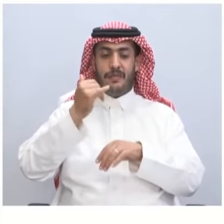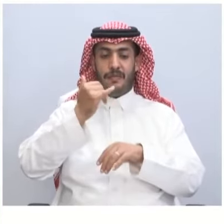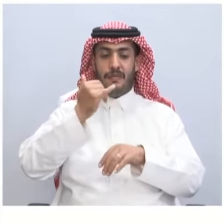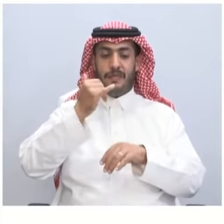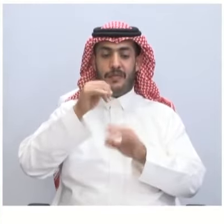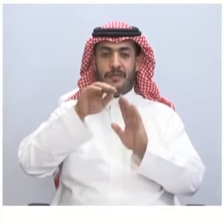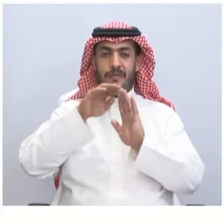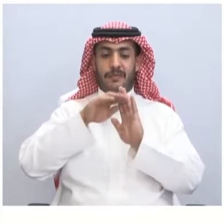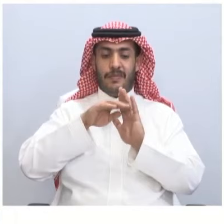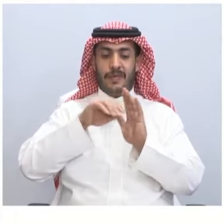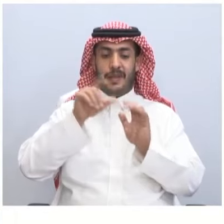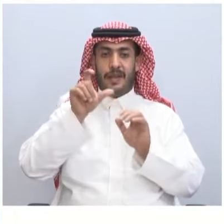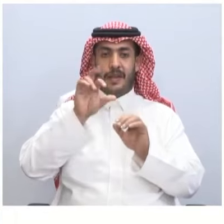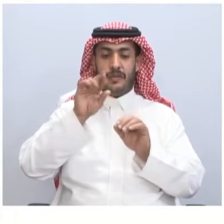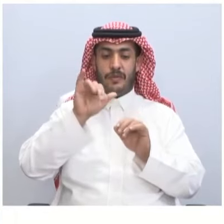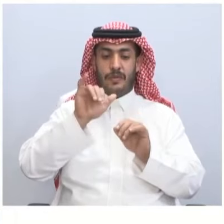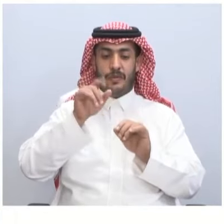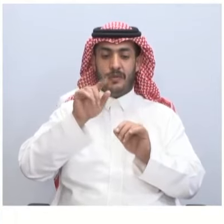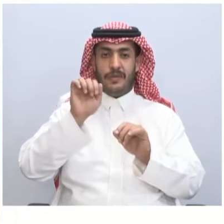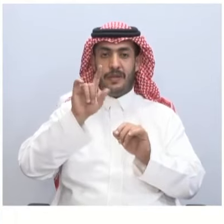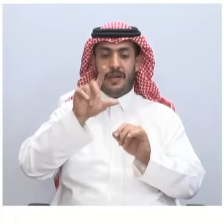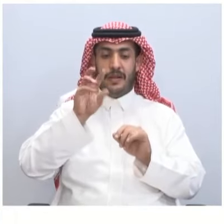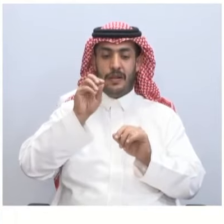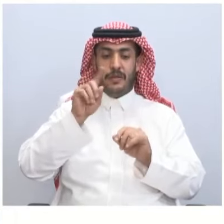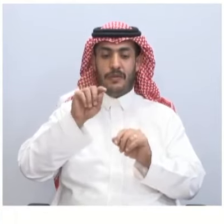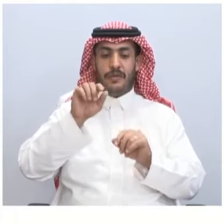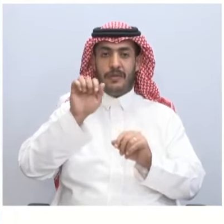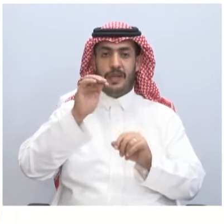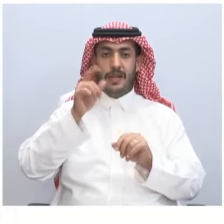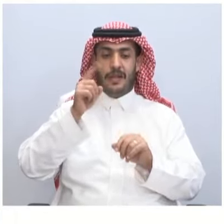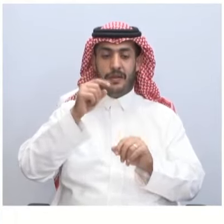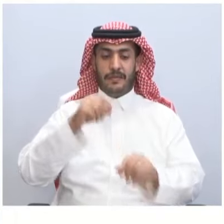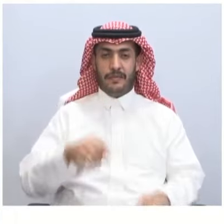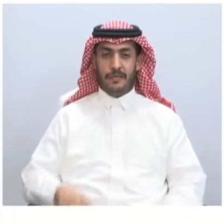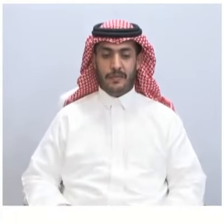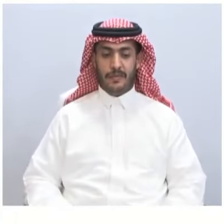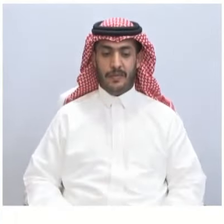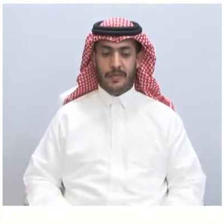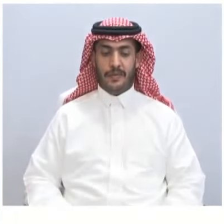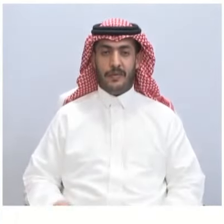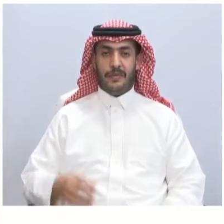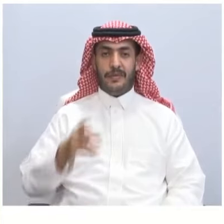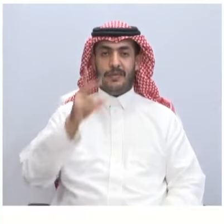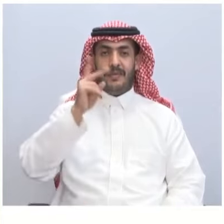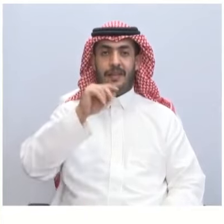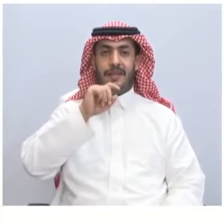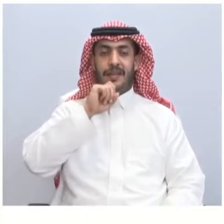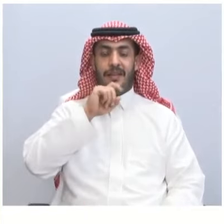المدن نزوه وصلاله وسحر دوله